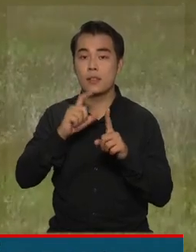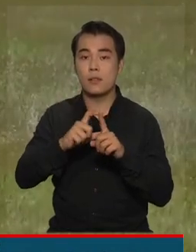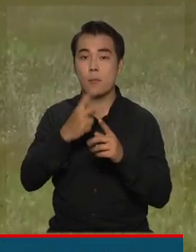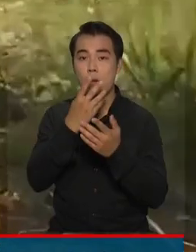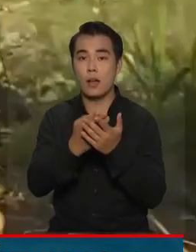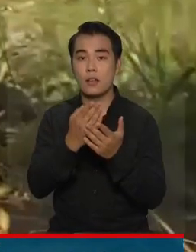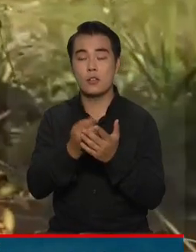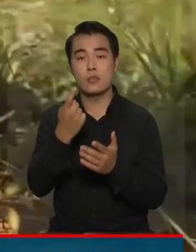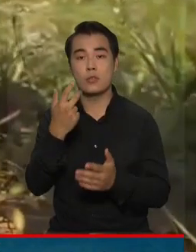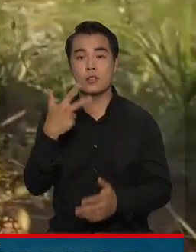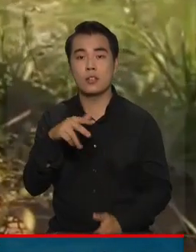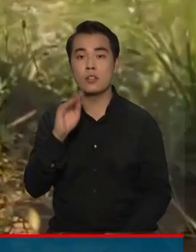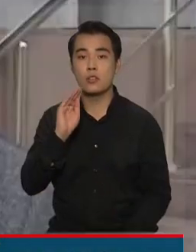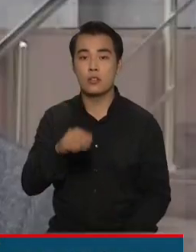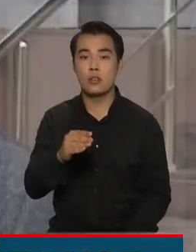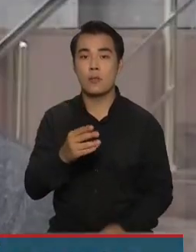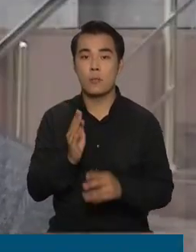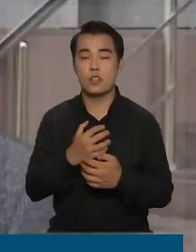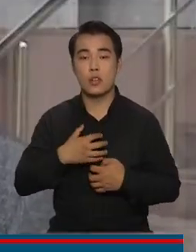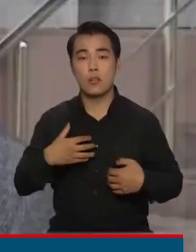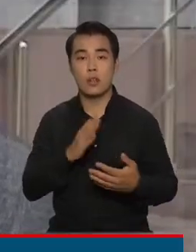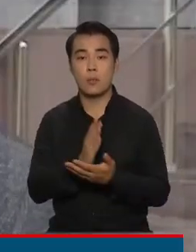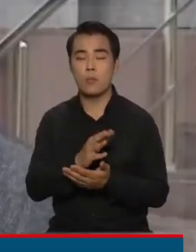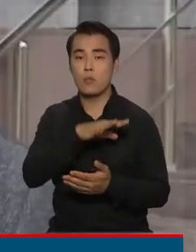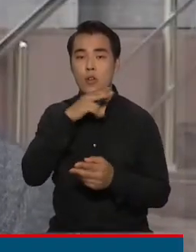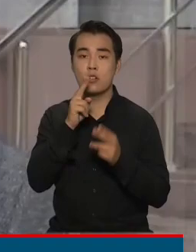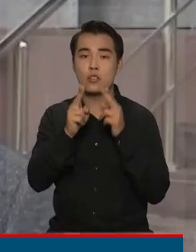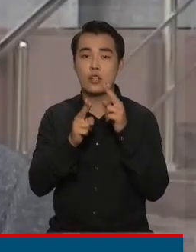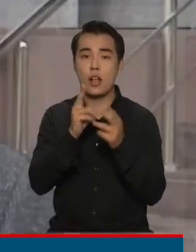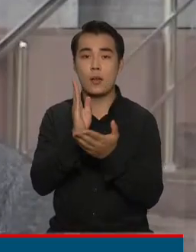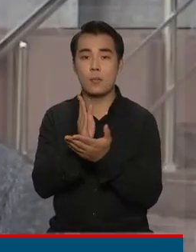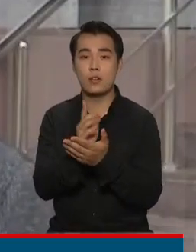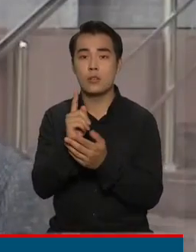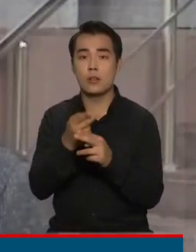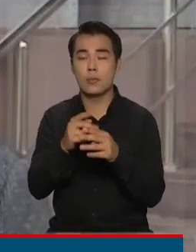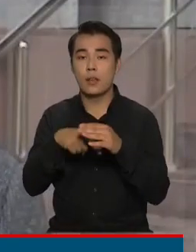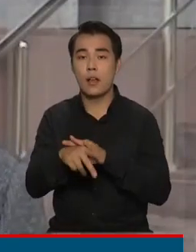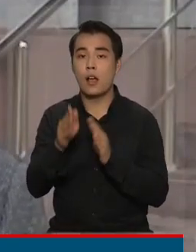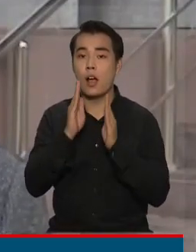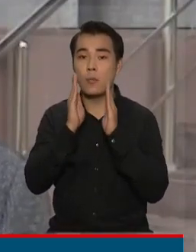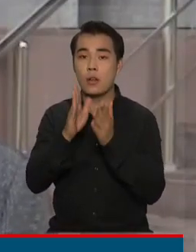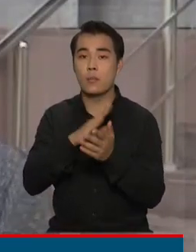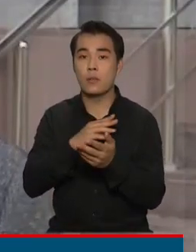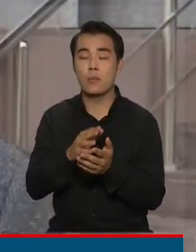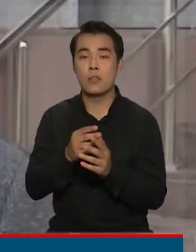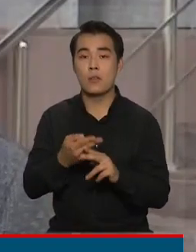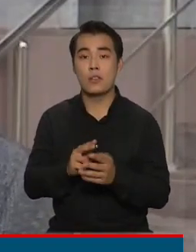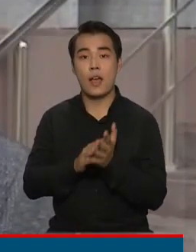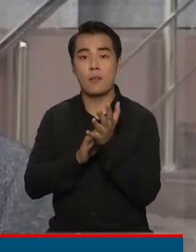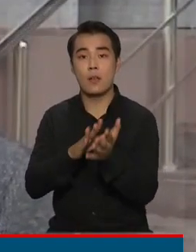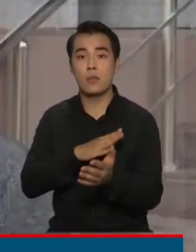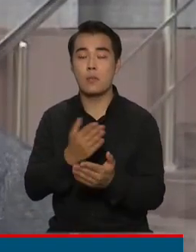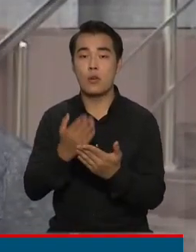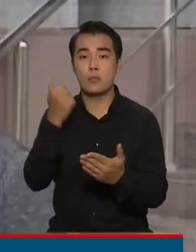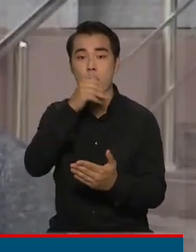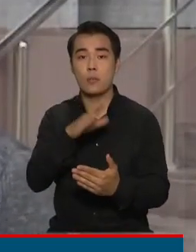составляет 130 000 голов. Очень было много жалоб со стороны крестьянских хозяйств. Такие обращения были в прошлом году, но такого урона,